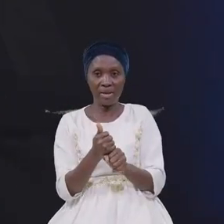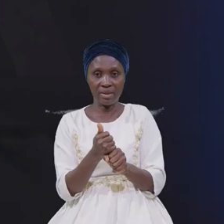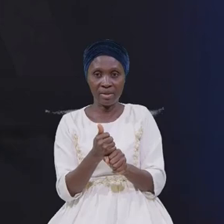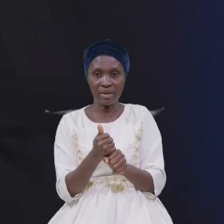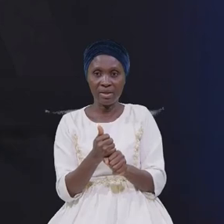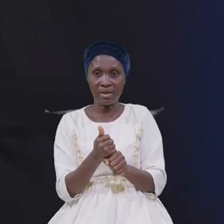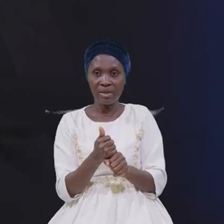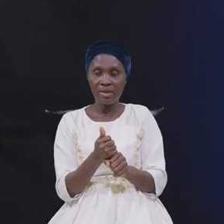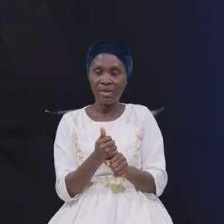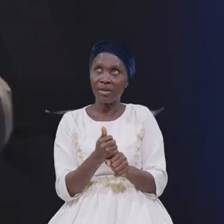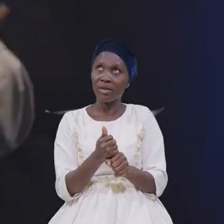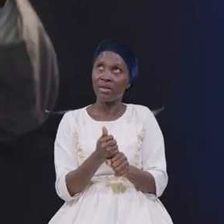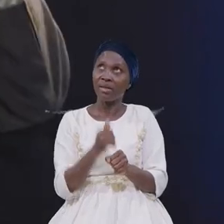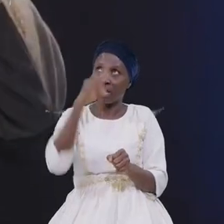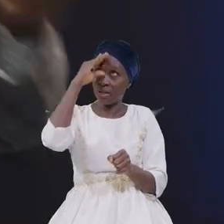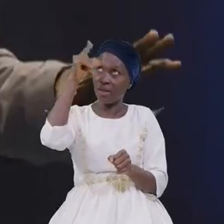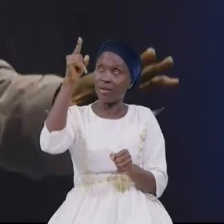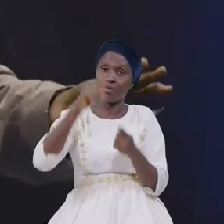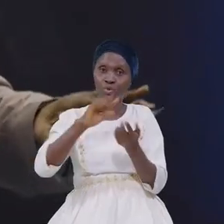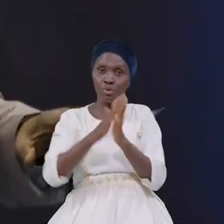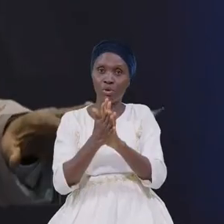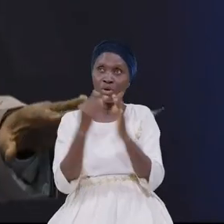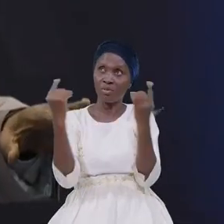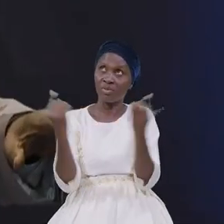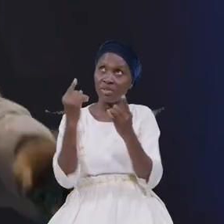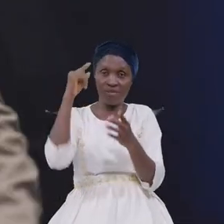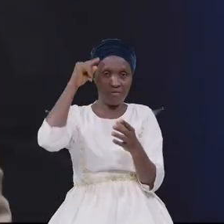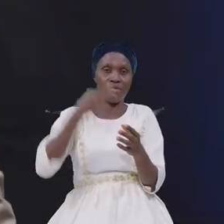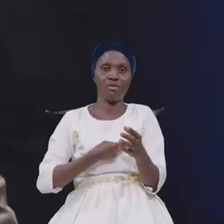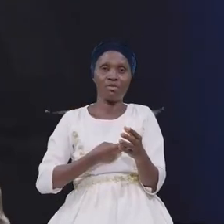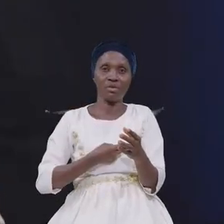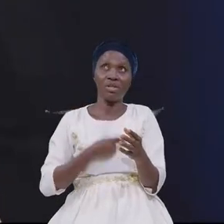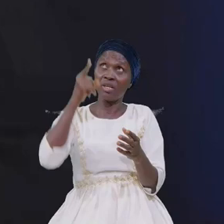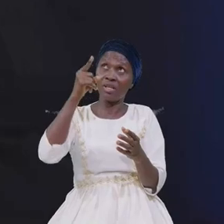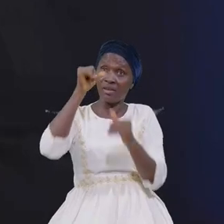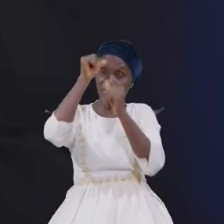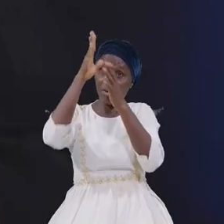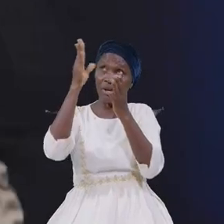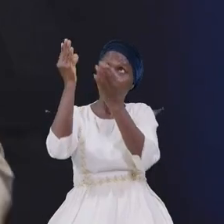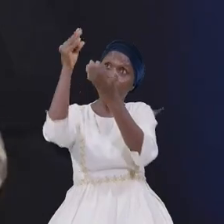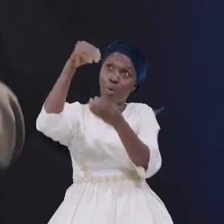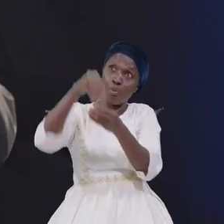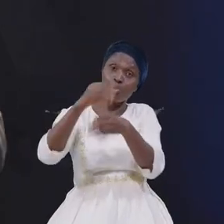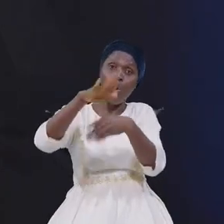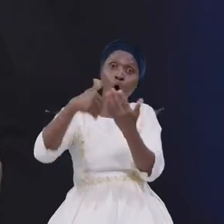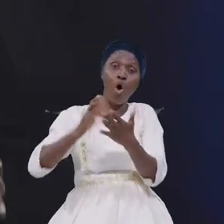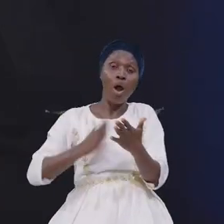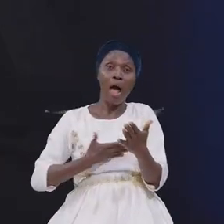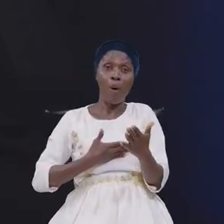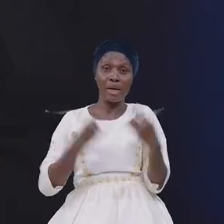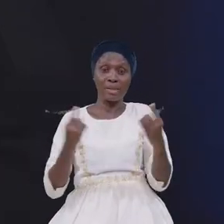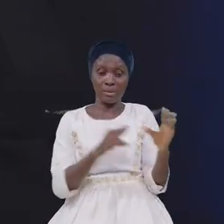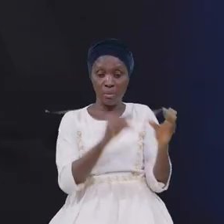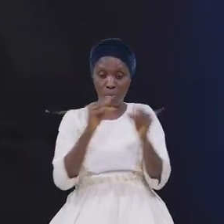péché, il a fait devenir péché pour nous. Il a mis tous nos péchés sur lui.